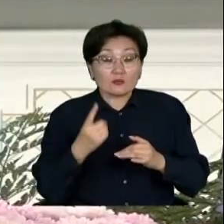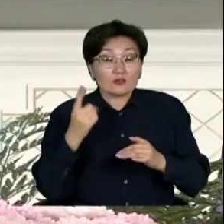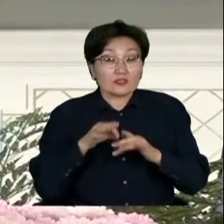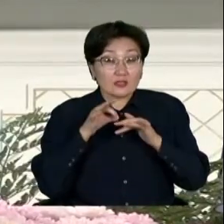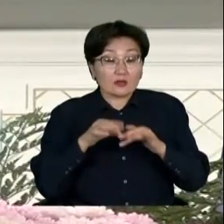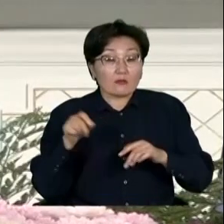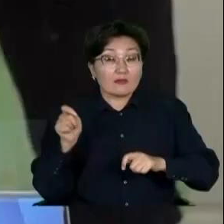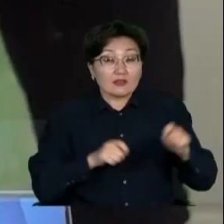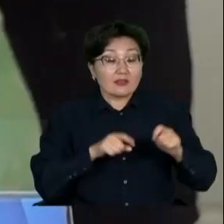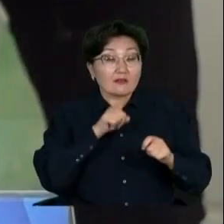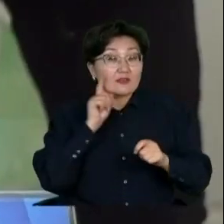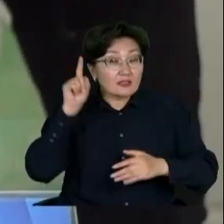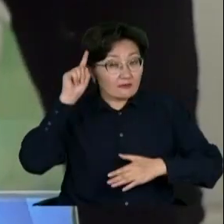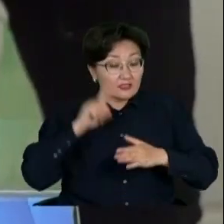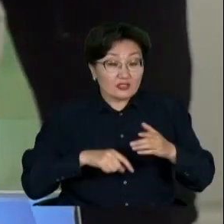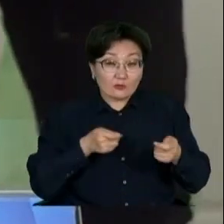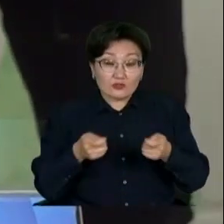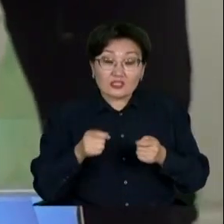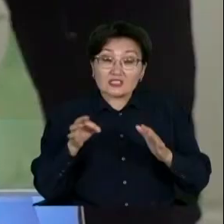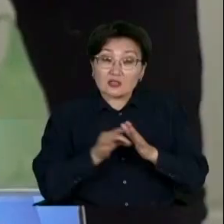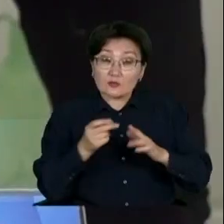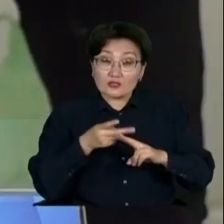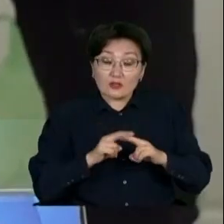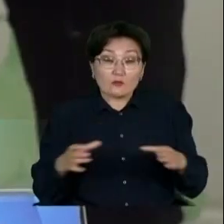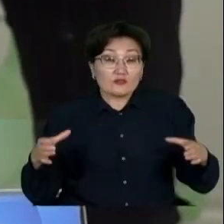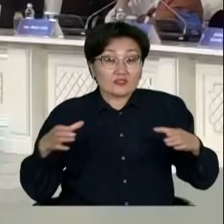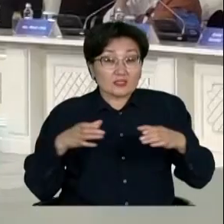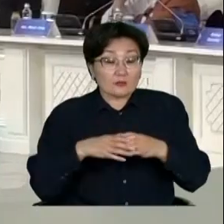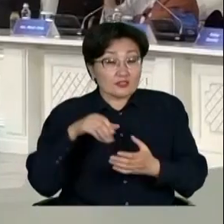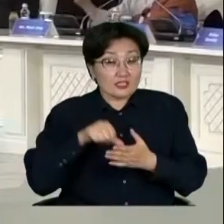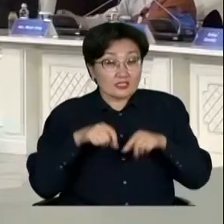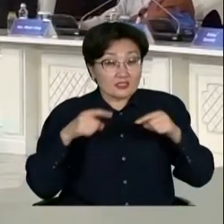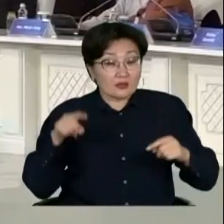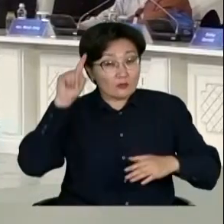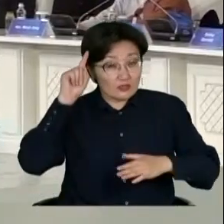форум молодых религиозных лидеров, цель которого – сплотить представителей